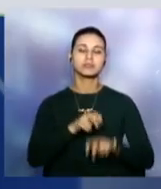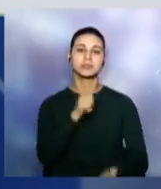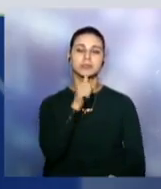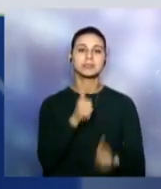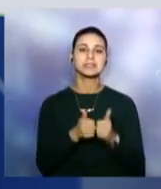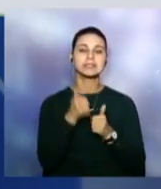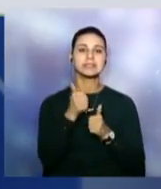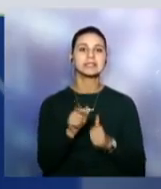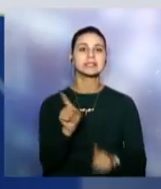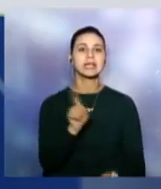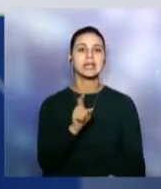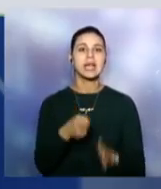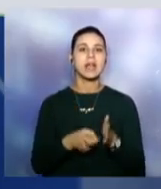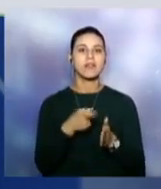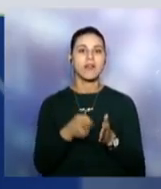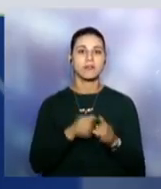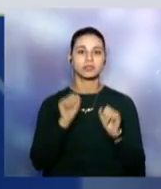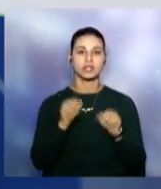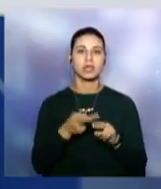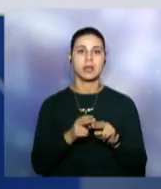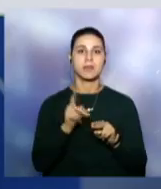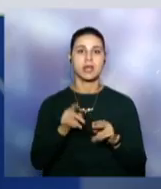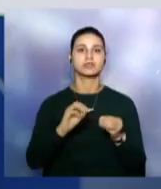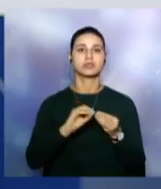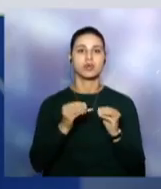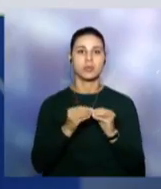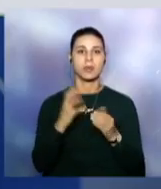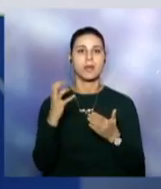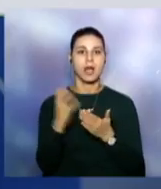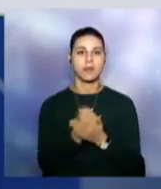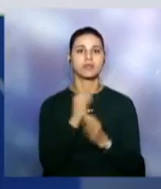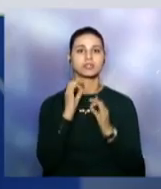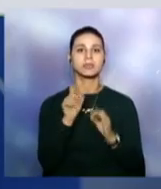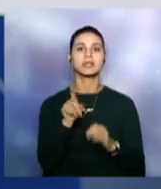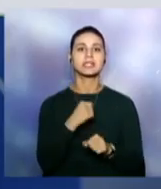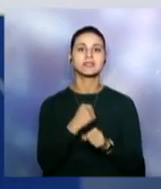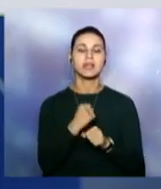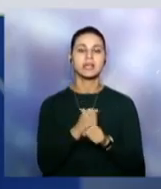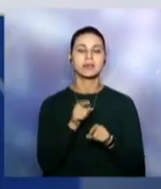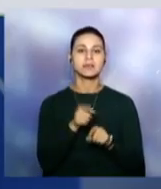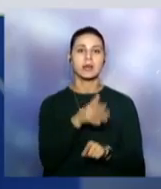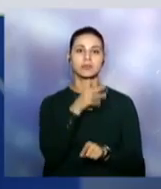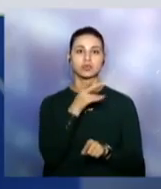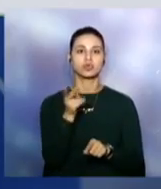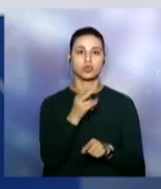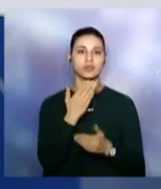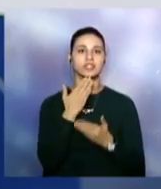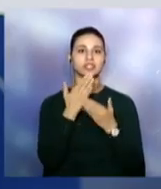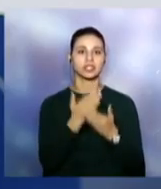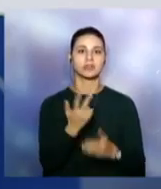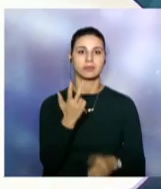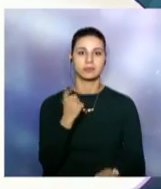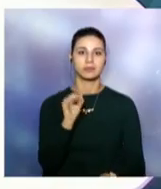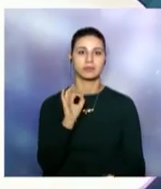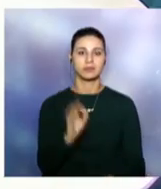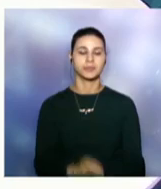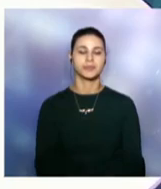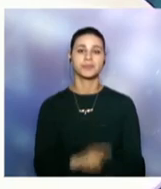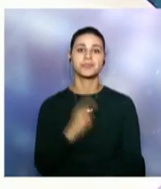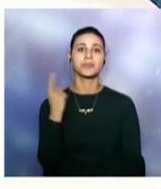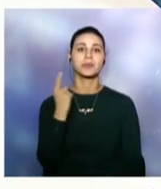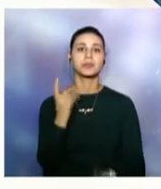წინასწარ რა კვლევებით შეგვიძლია ეს პრობლემა აღმოვაჩინოთ, დავადგინოთ? რას ვაკეთებთ ასეთ დროს? ორივეს გეკითხები ცხადია. პირველ